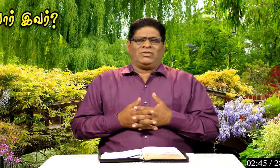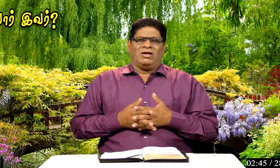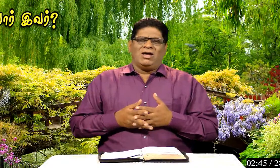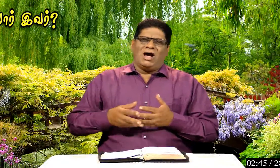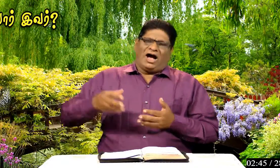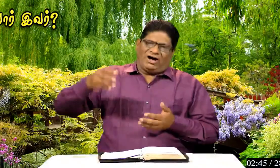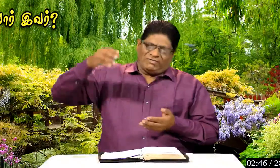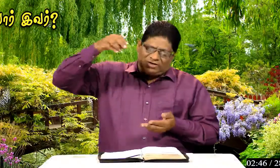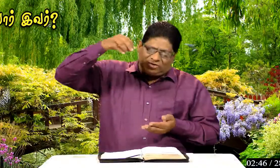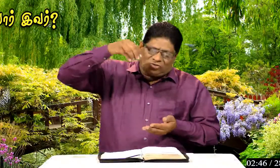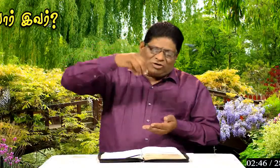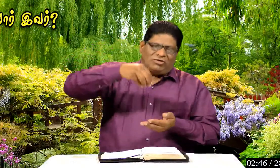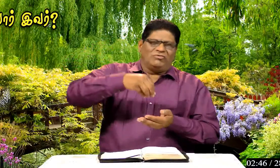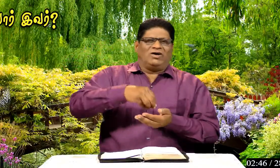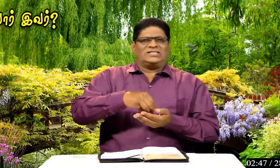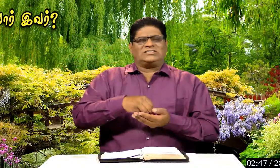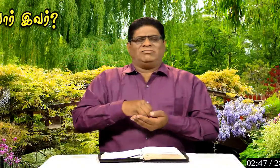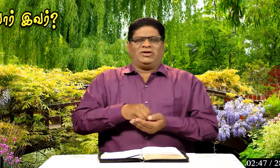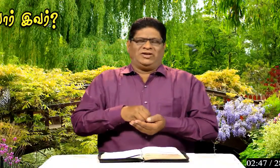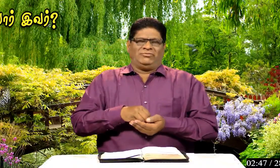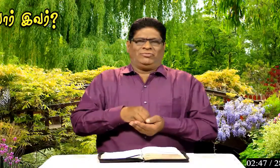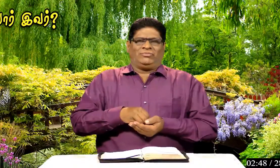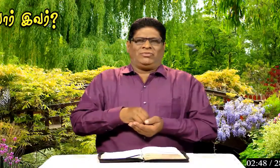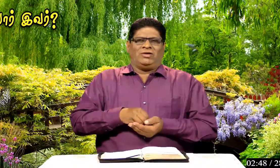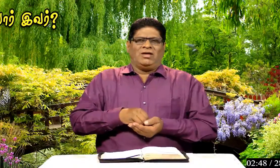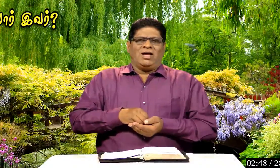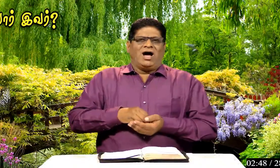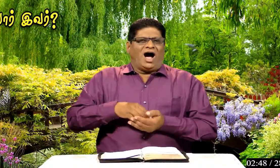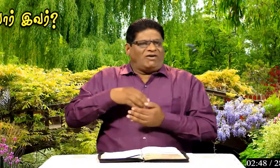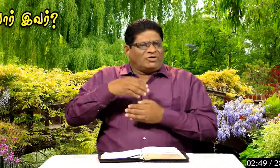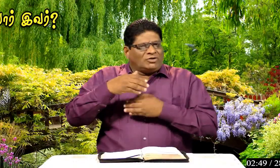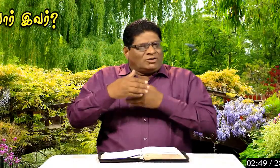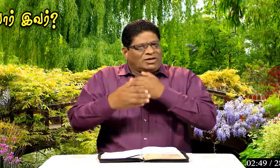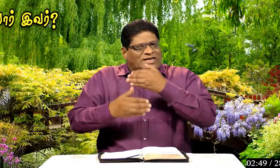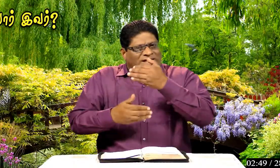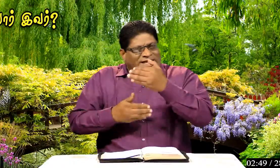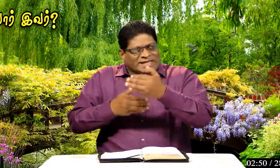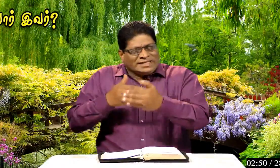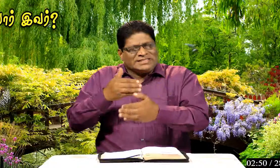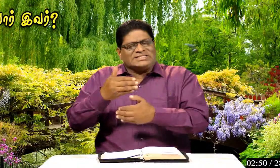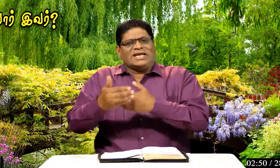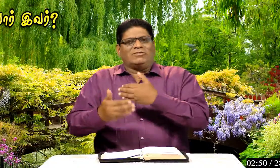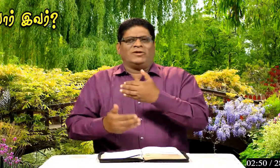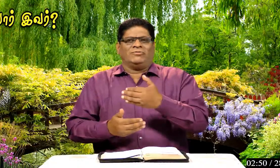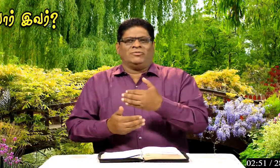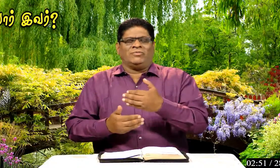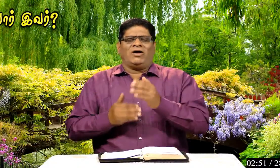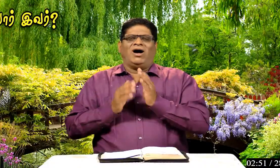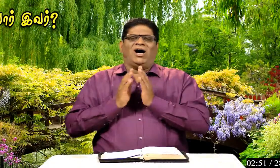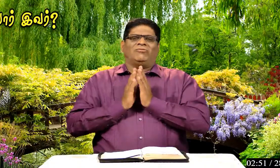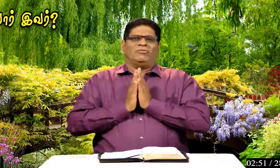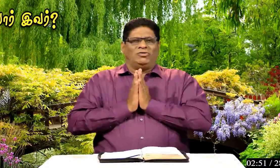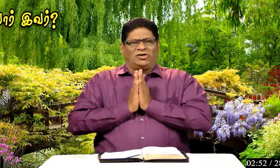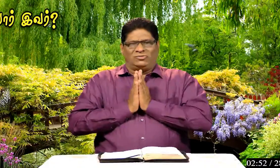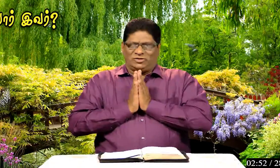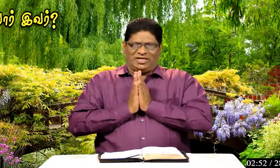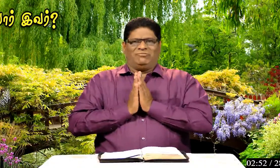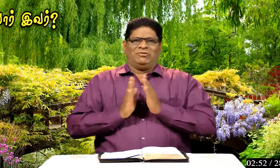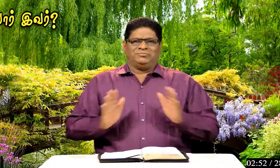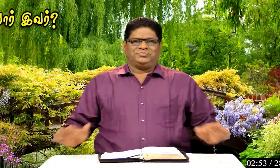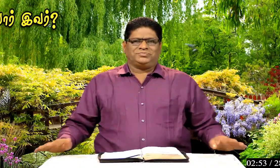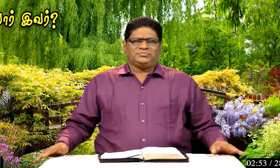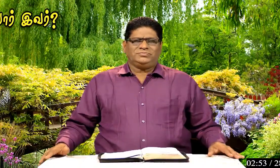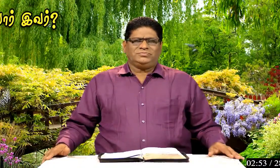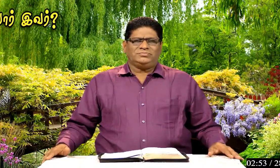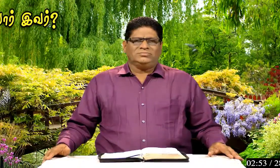இருக்கவும் அவனுக்குள் வாசம் பண்ணவும் அவனோடு இணைந்து செயல்படவும் ஆர்வம் உள்ள ஒரு